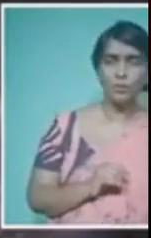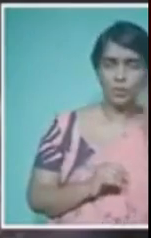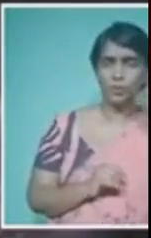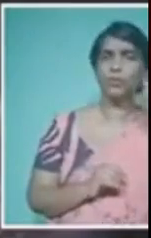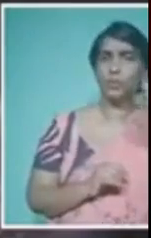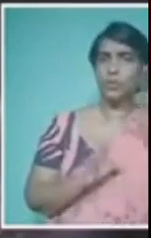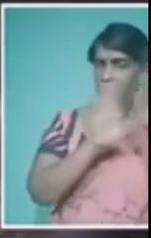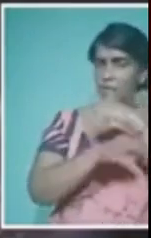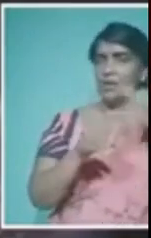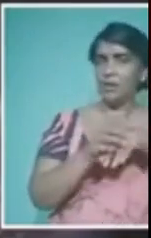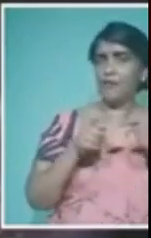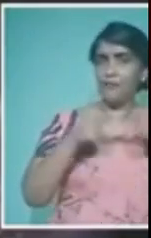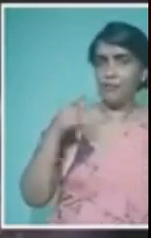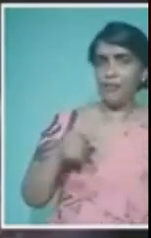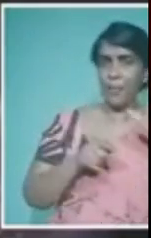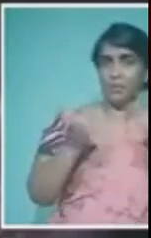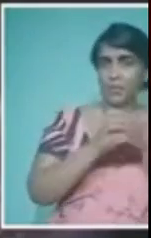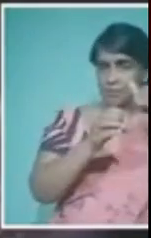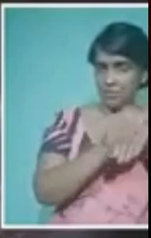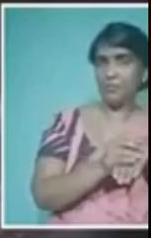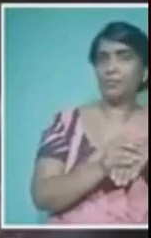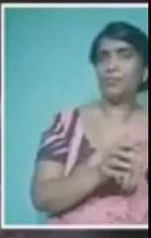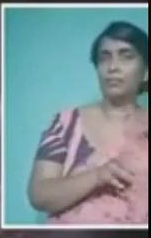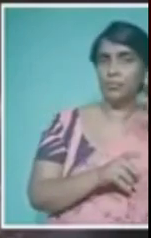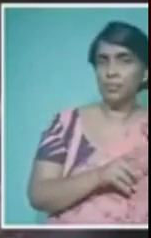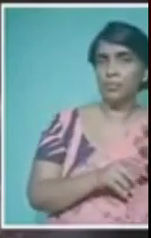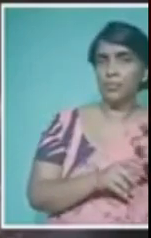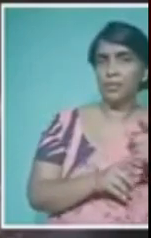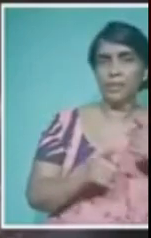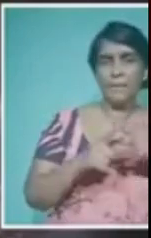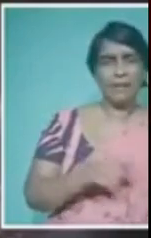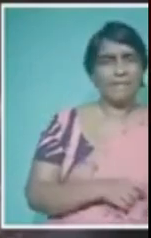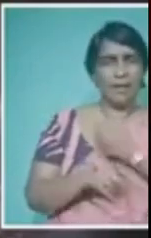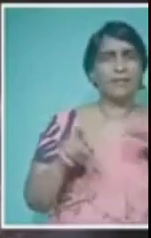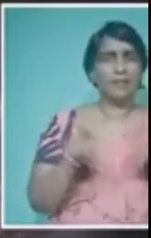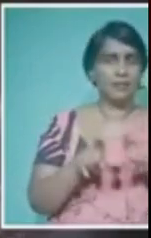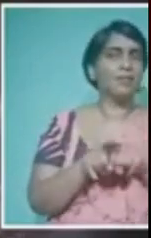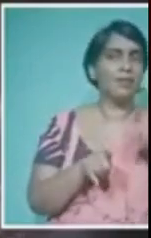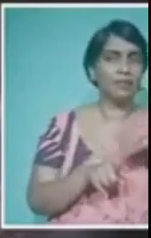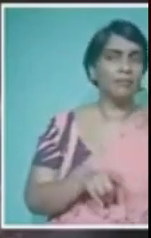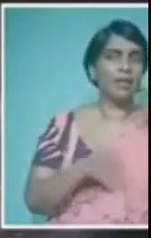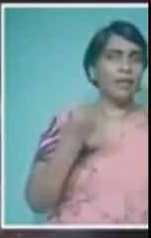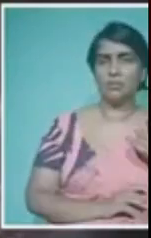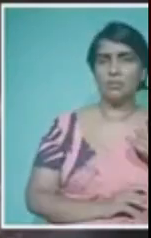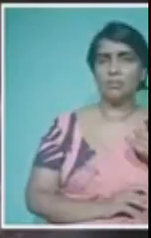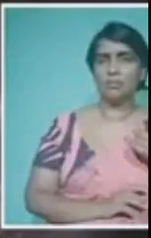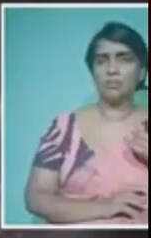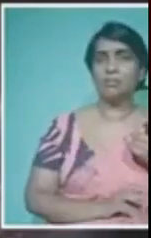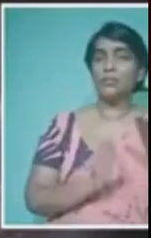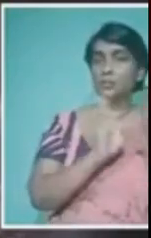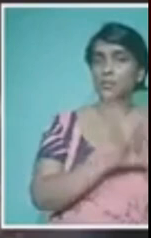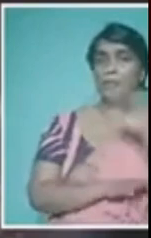දන්නවා ඔබතුමා එදා විපක්ෂයේ ඉන්නකොට 55 දෙනාගේ ගොඩේ ඔබතුමාට පපුවට පියෙන් යන වගේ නේ ඔබතුමාගේ කතා කිරීම නිදහස නැති කරනකොට.